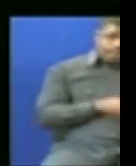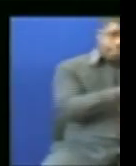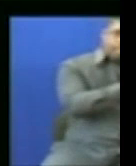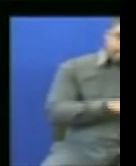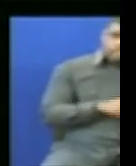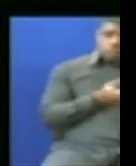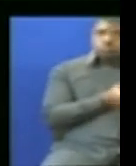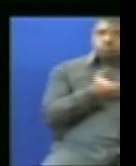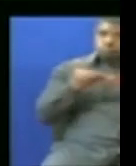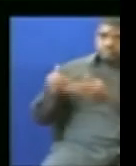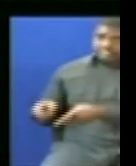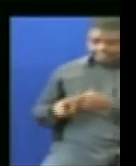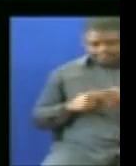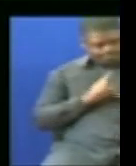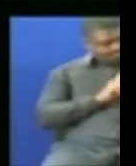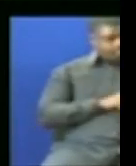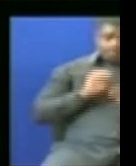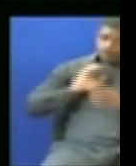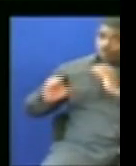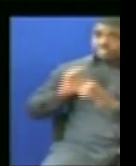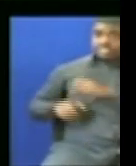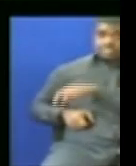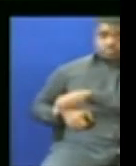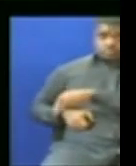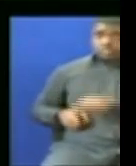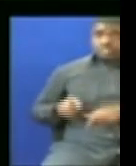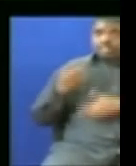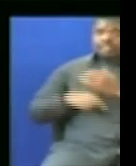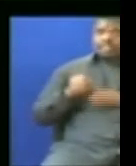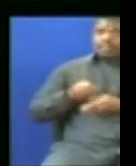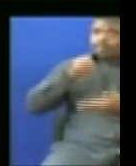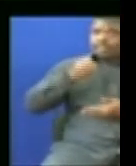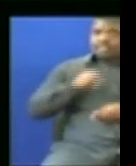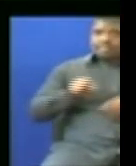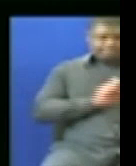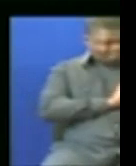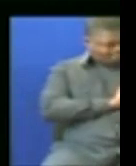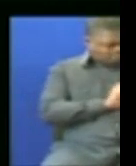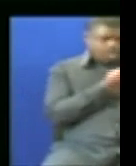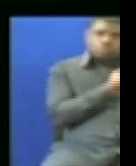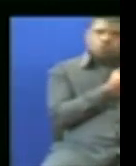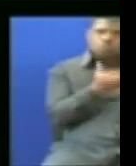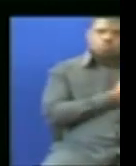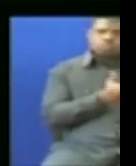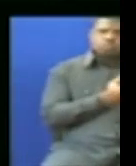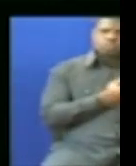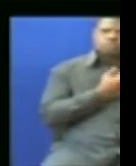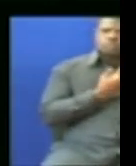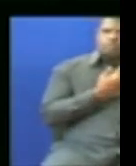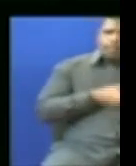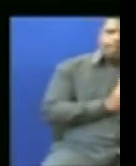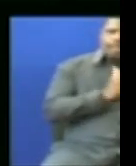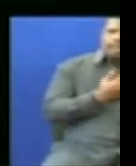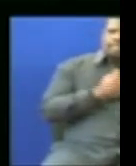kuna mawasiliano, lakini ukipitia kwenye bajeti yao utaona kuna kakifungu kadogo kanahusu TARURA. Sasa